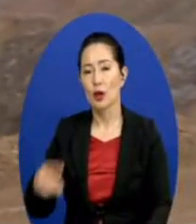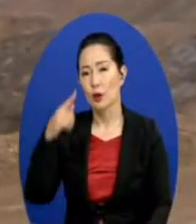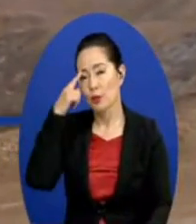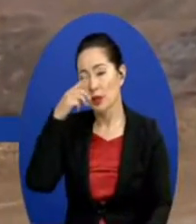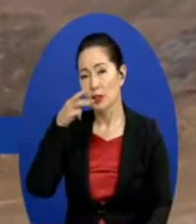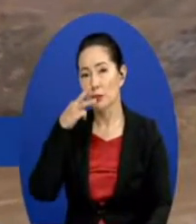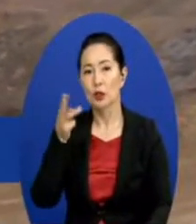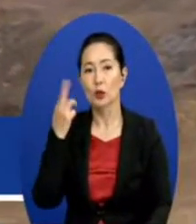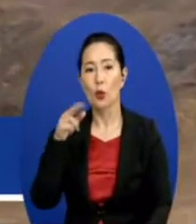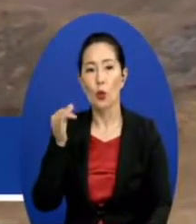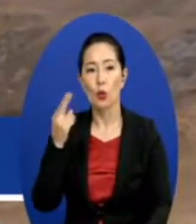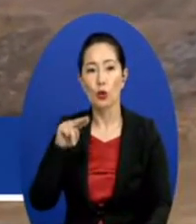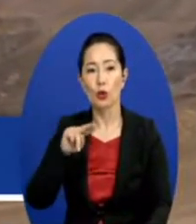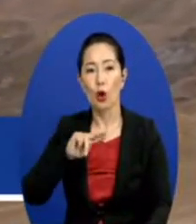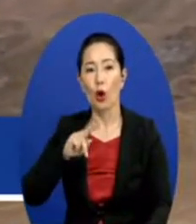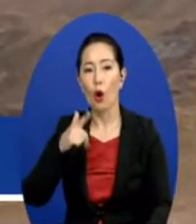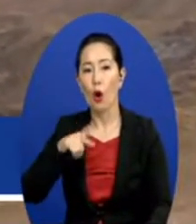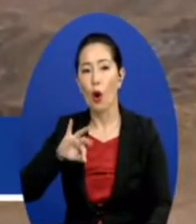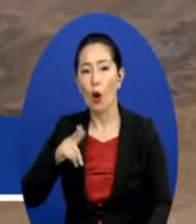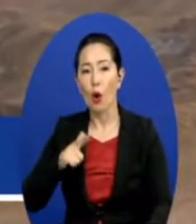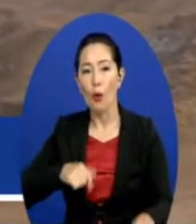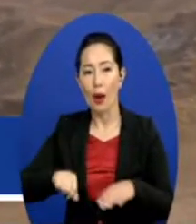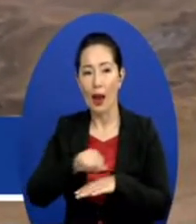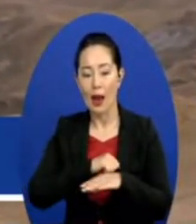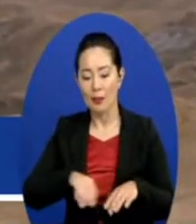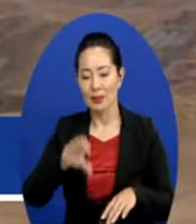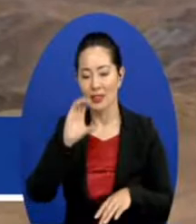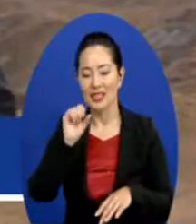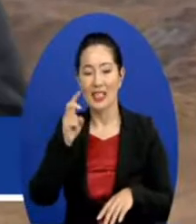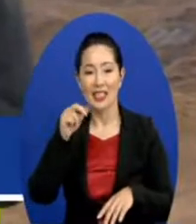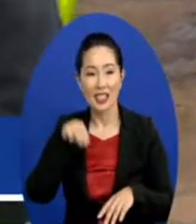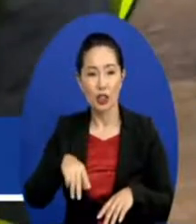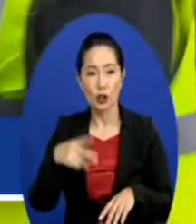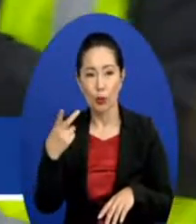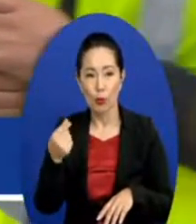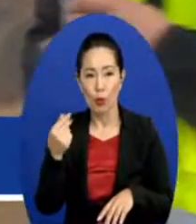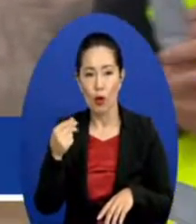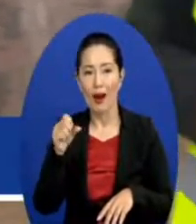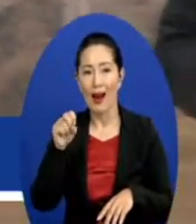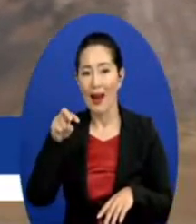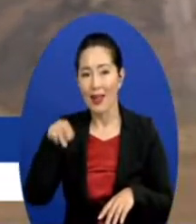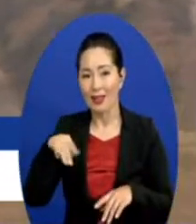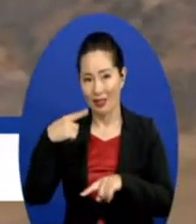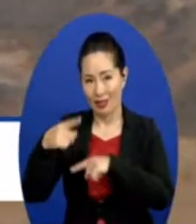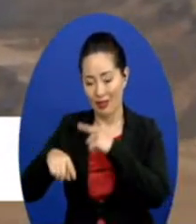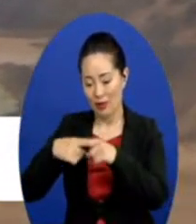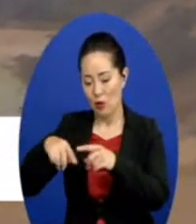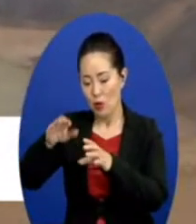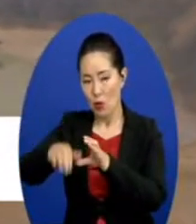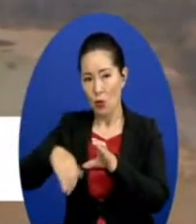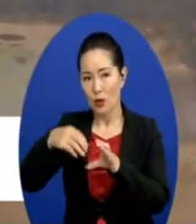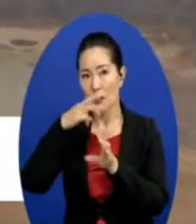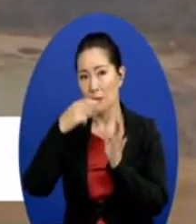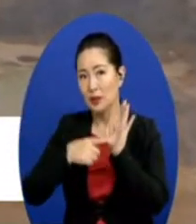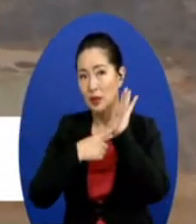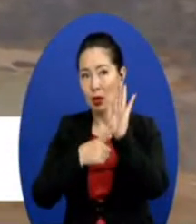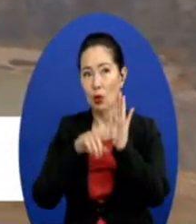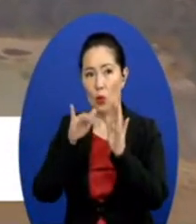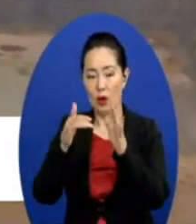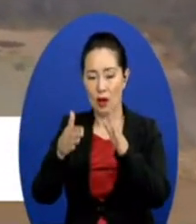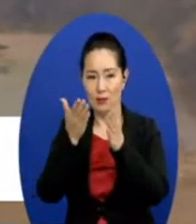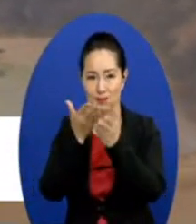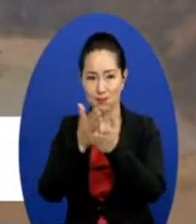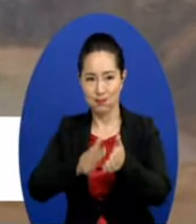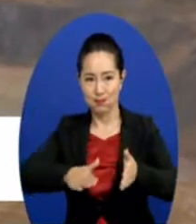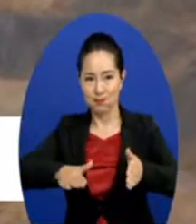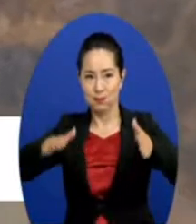За Монголын мэдээ Дундгов аймаг Горон Сайхан сум салхитын мөнгө алтны уурхайн карьерас тавханд мэдээлэл хүргэж байна. За одоо ингээд уурхайн